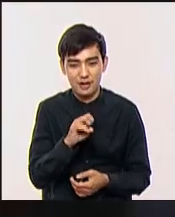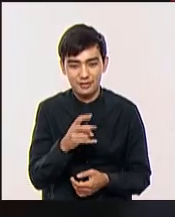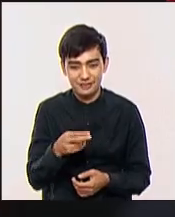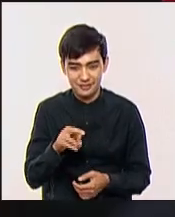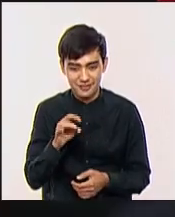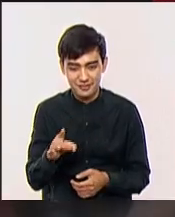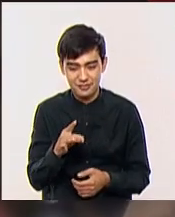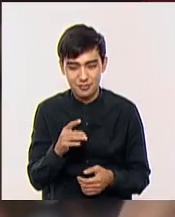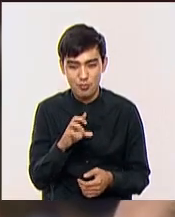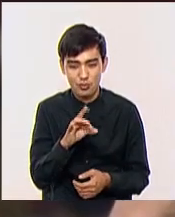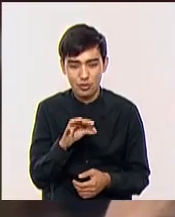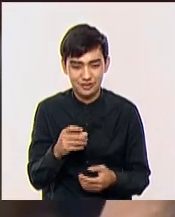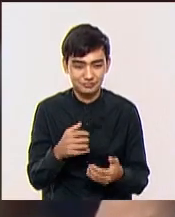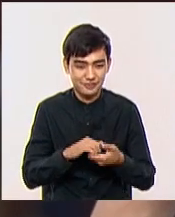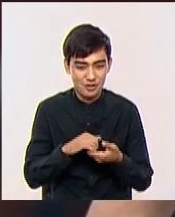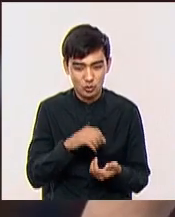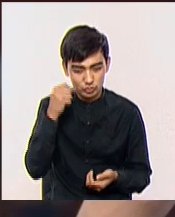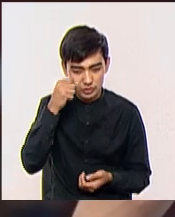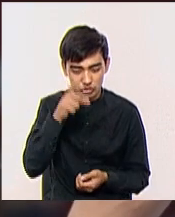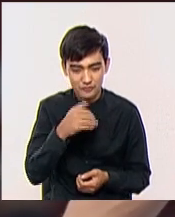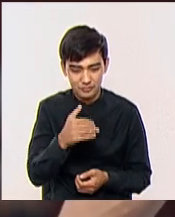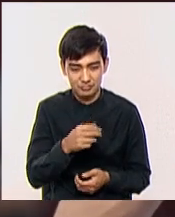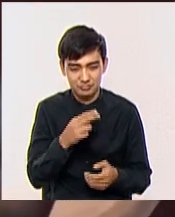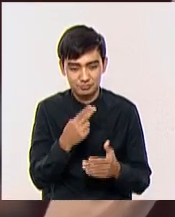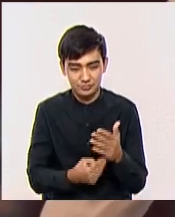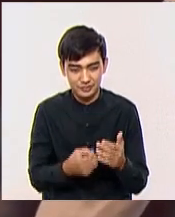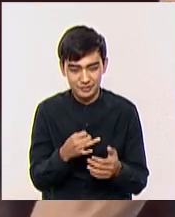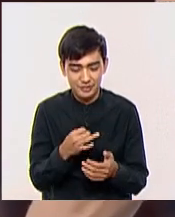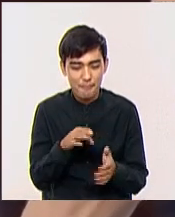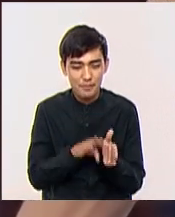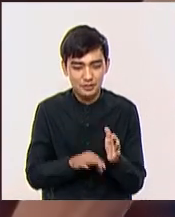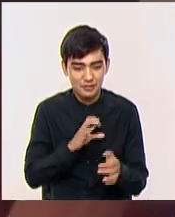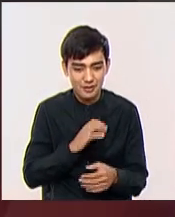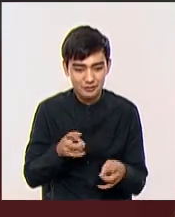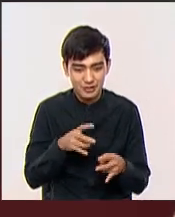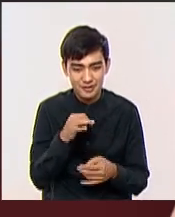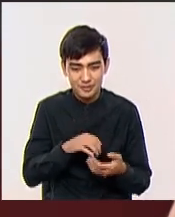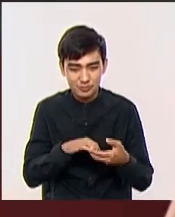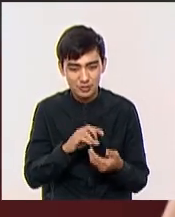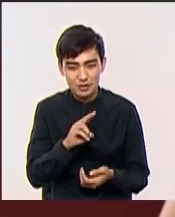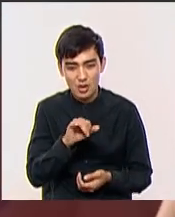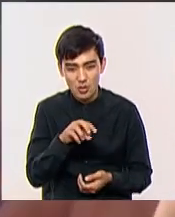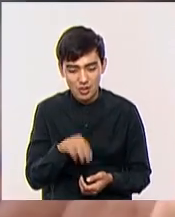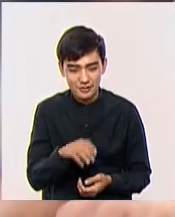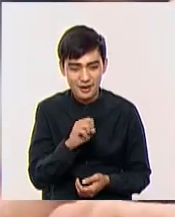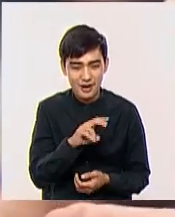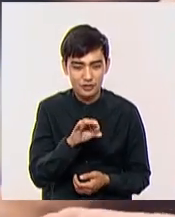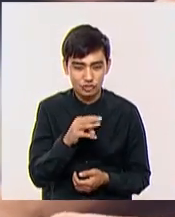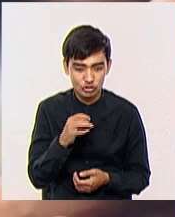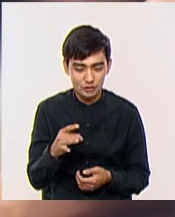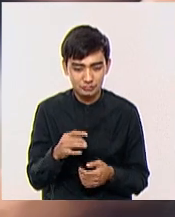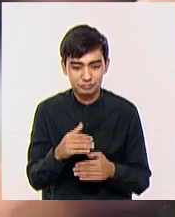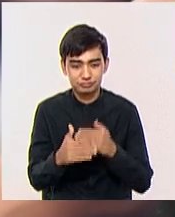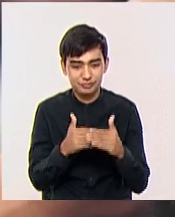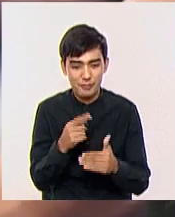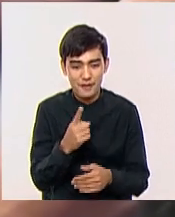в схватке за бронзу проиграл узбекскому атлету и остался без награды. А борцы-вольники Даулет Ниязбеков и Алишер Ергали смогли